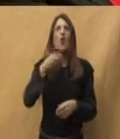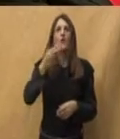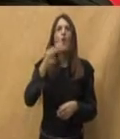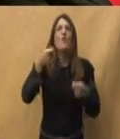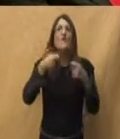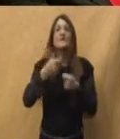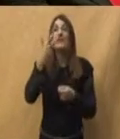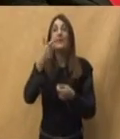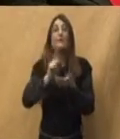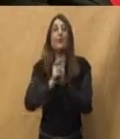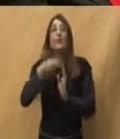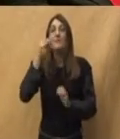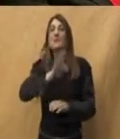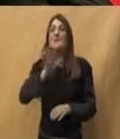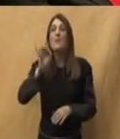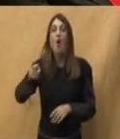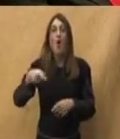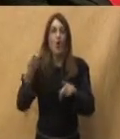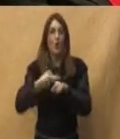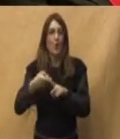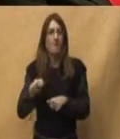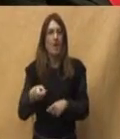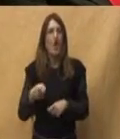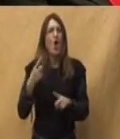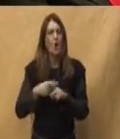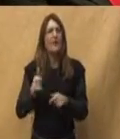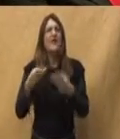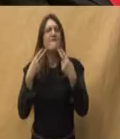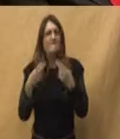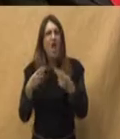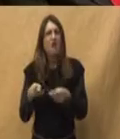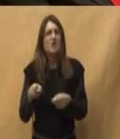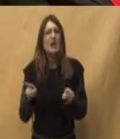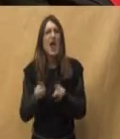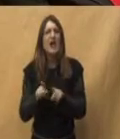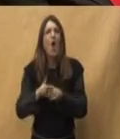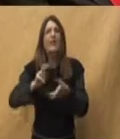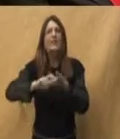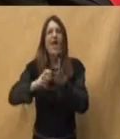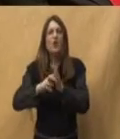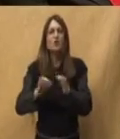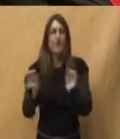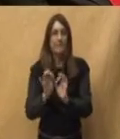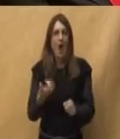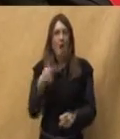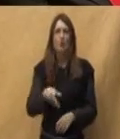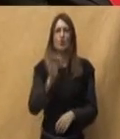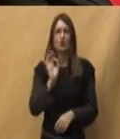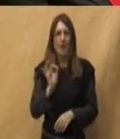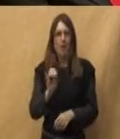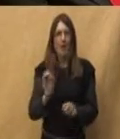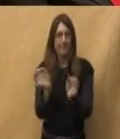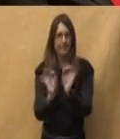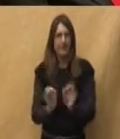baš krumpiru kao takvome, ali krumpir je važan kao tehnološka priprema. Ako ga dobro pripremimo